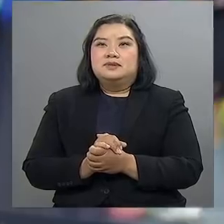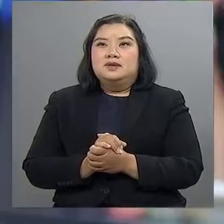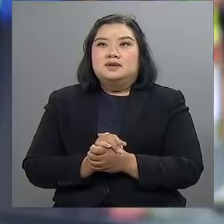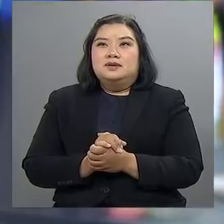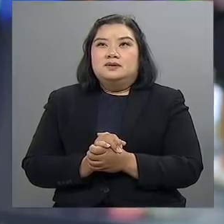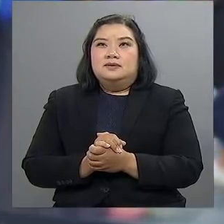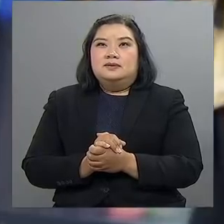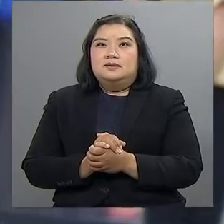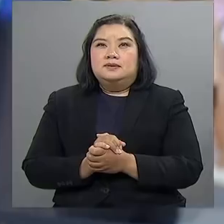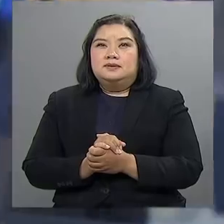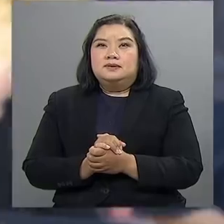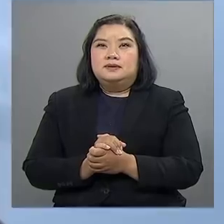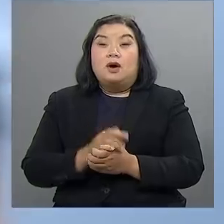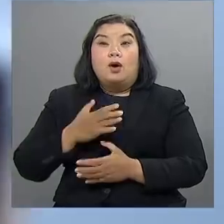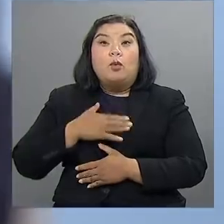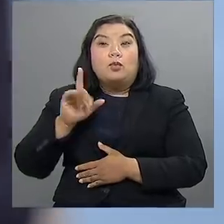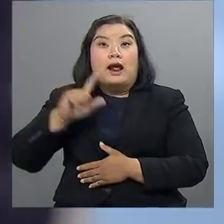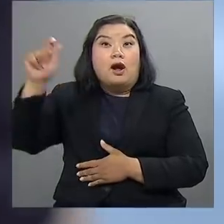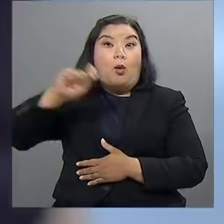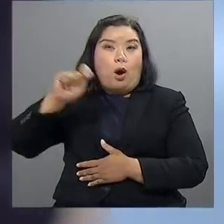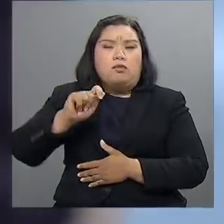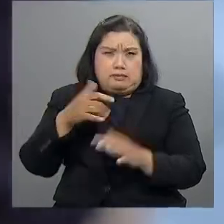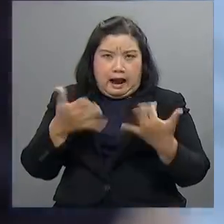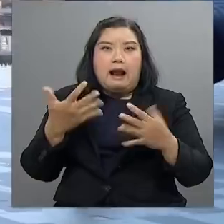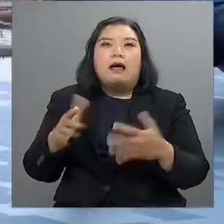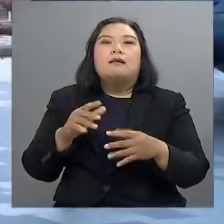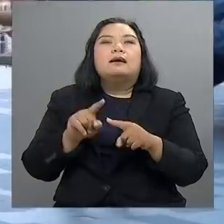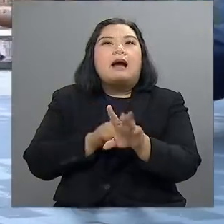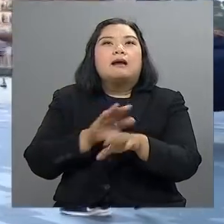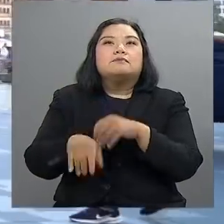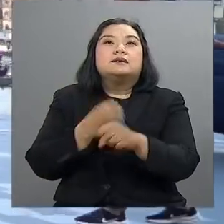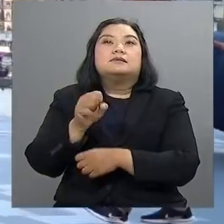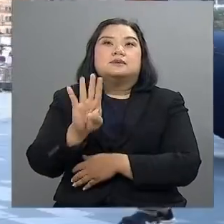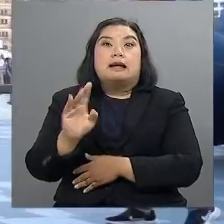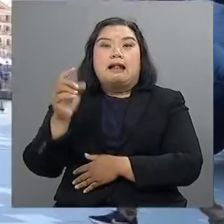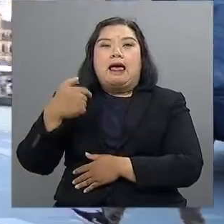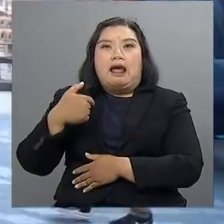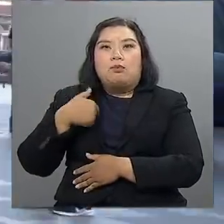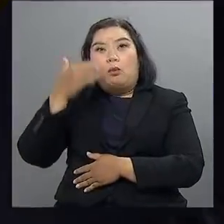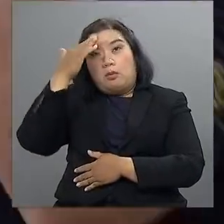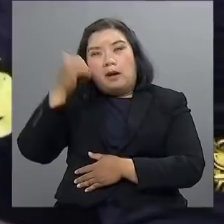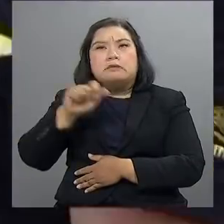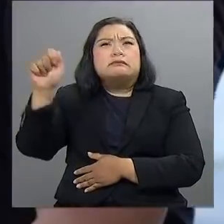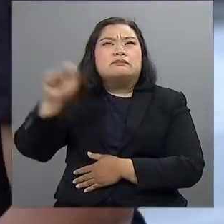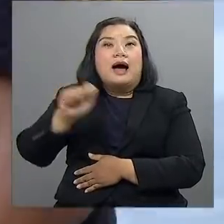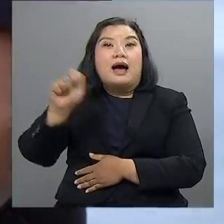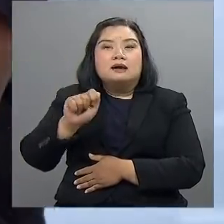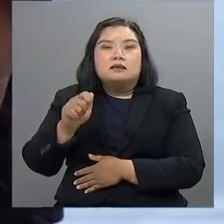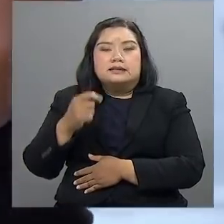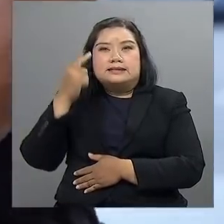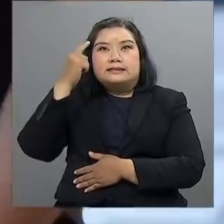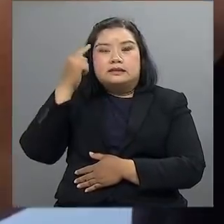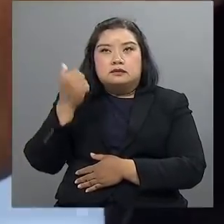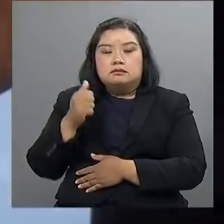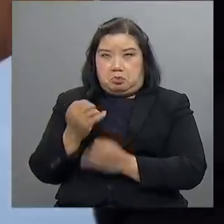การเล่นว่าวของผมมาประมาณ14ปีนะครับผมเริ่มเล่นว่าวมาจากสตันเป็นว่าว2สายเลยค่อนข้างจะมีความถนัดเรื่องพว